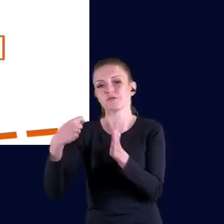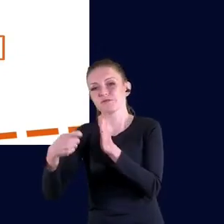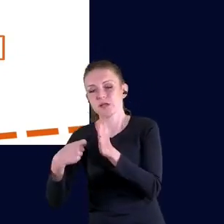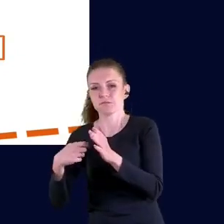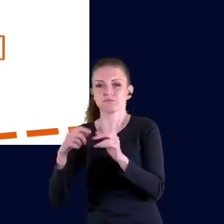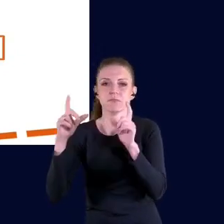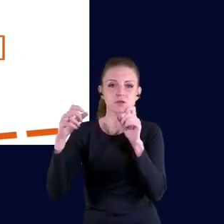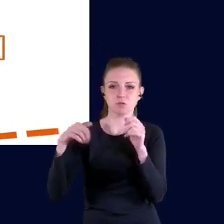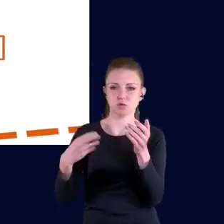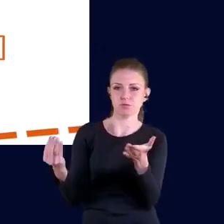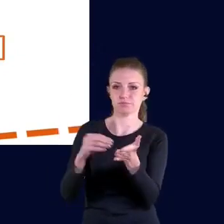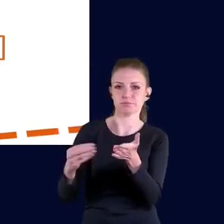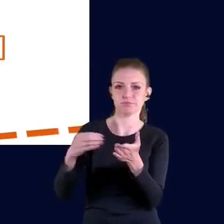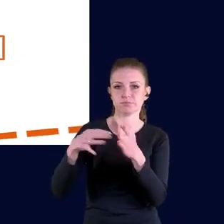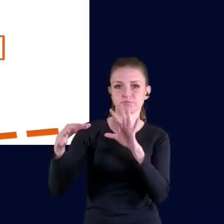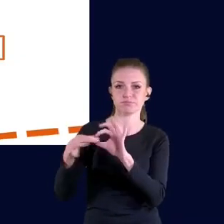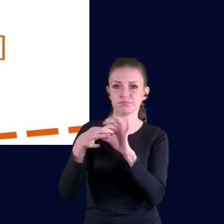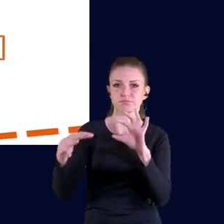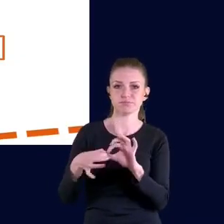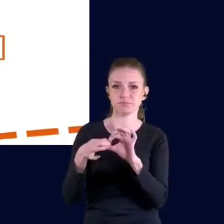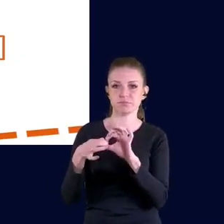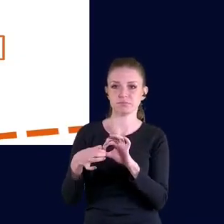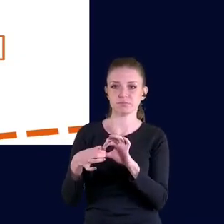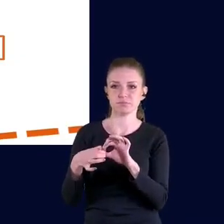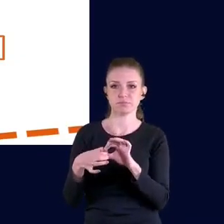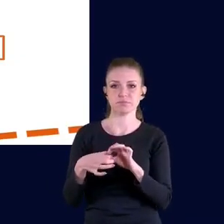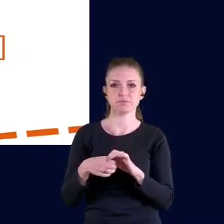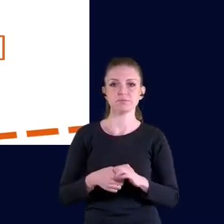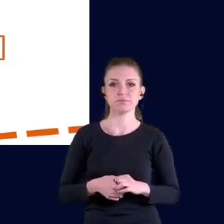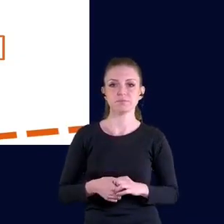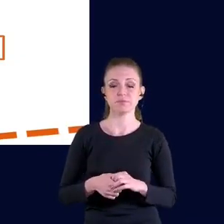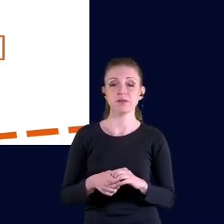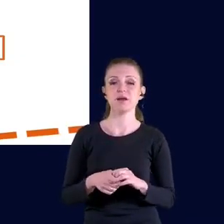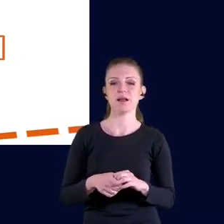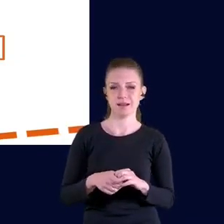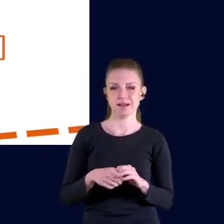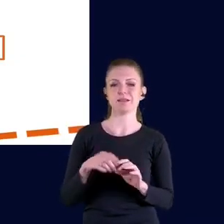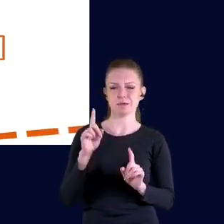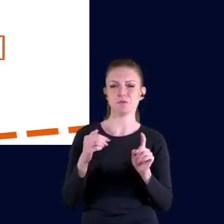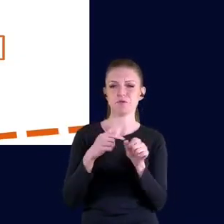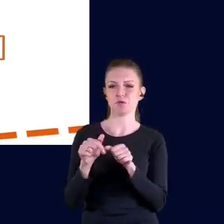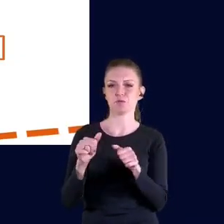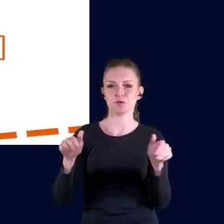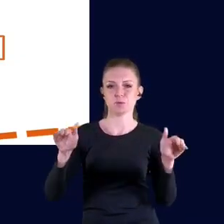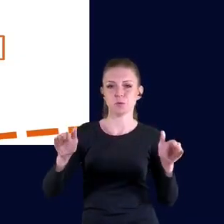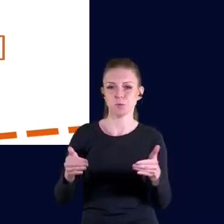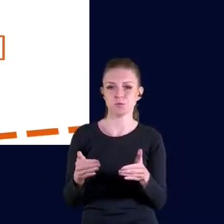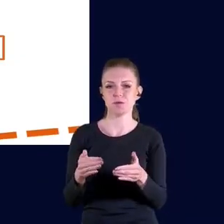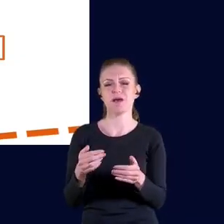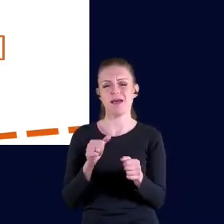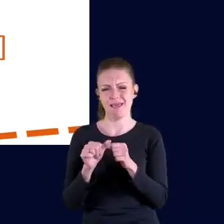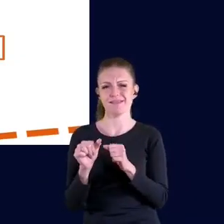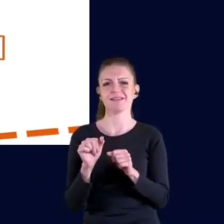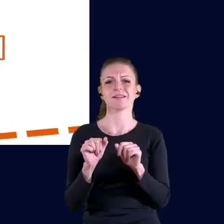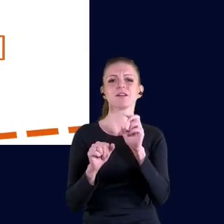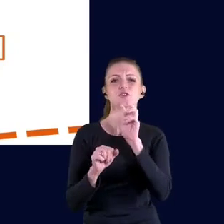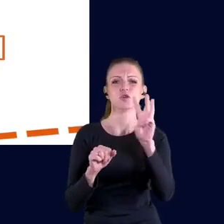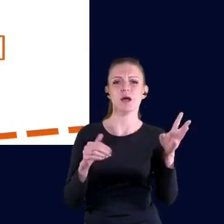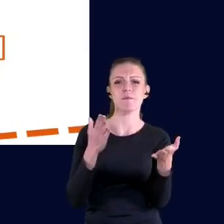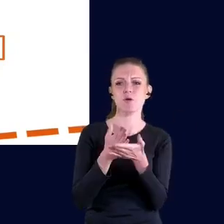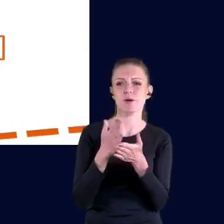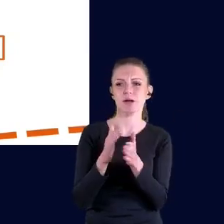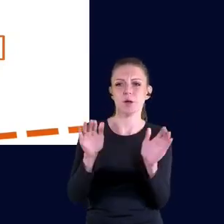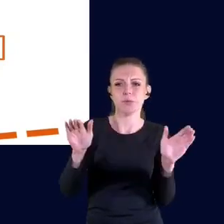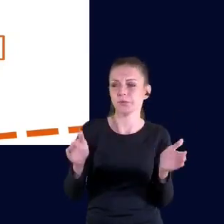powinny być zwrócone są oczywiście strony które ułatwiają ten proces mam